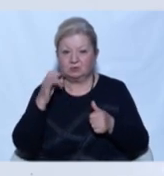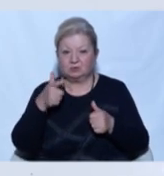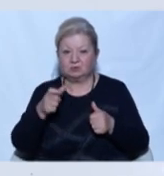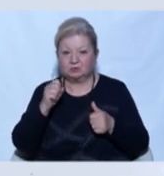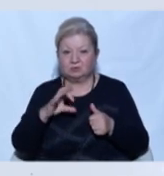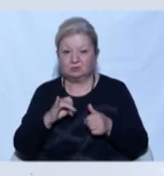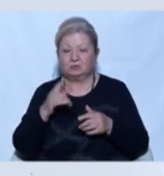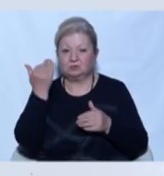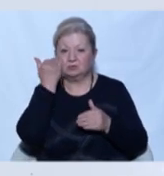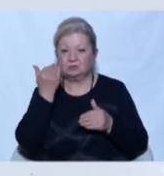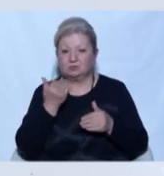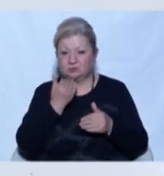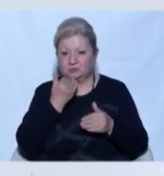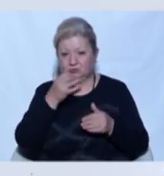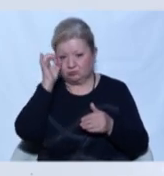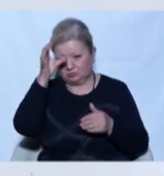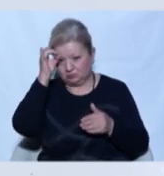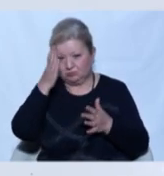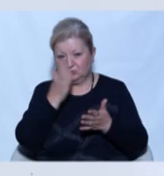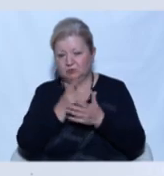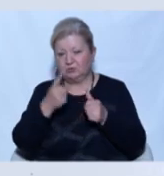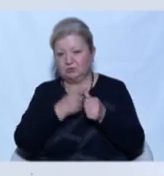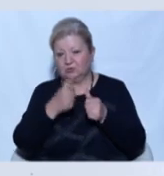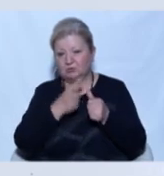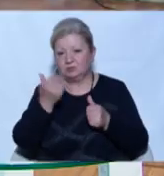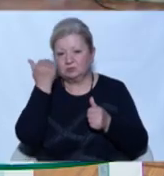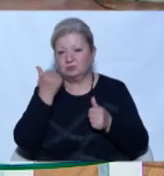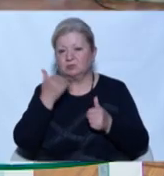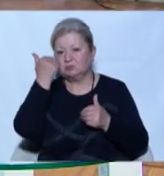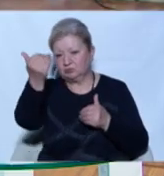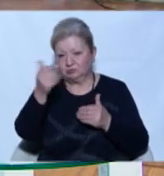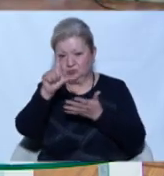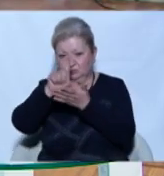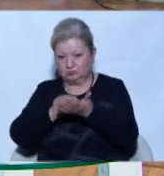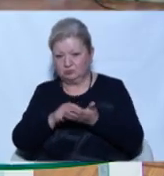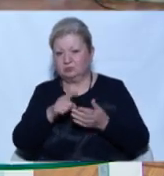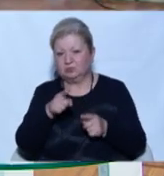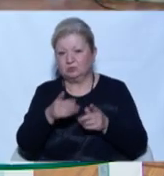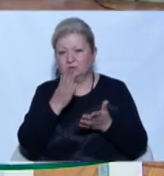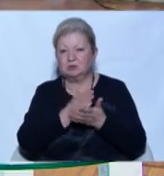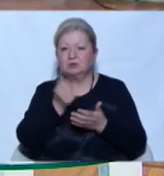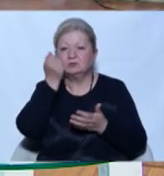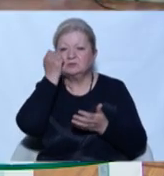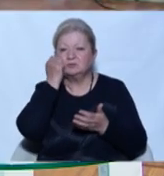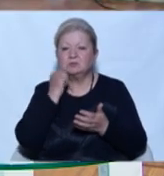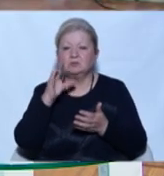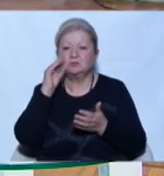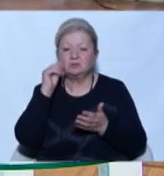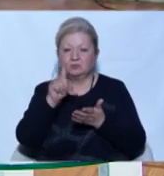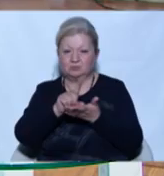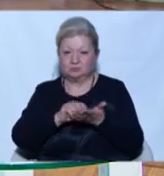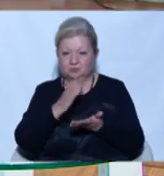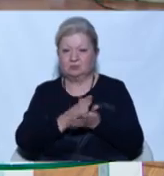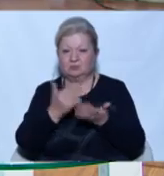როგორც ეგვიპტის ნობათის სახელით. Დიახ, ეს არის ადრეული პერიოდიდან, რომელსაც დღეს ადამიანი და